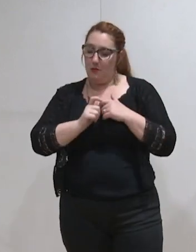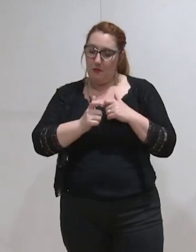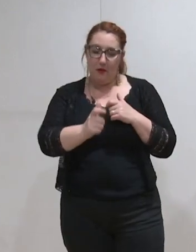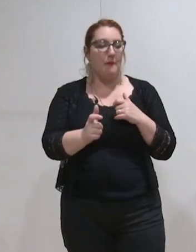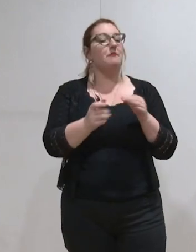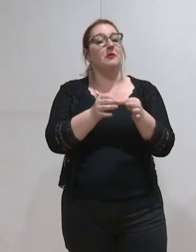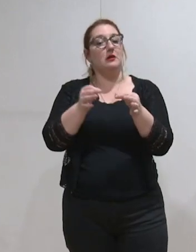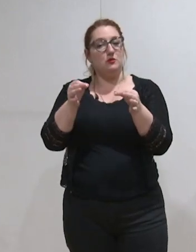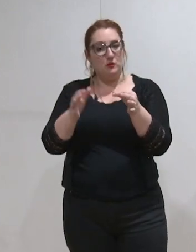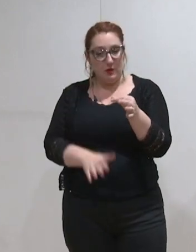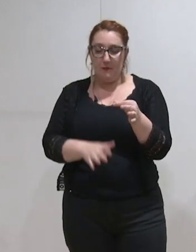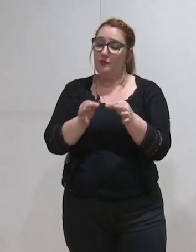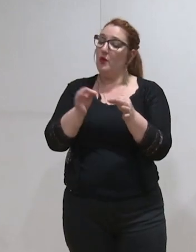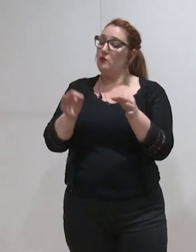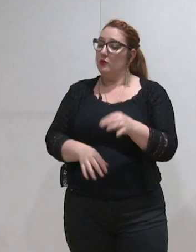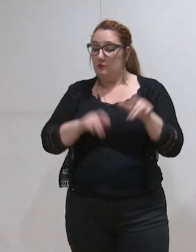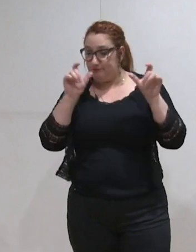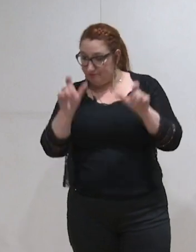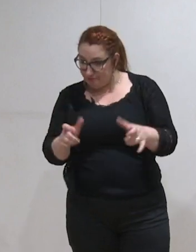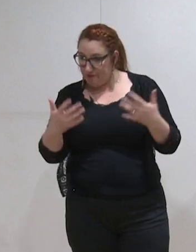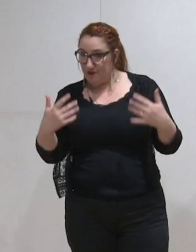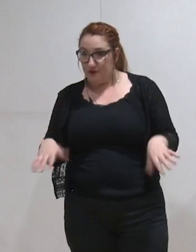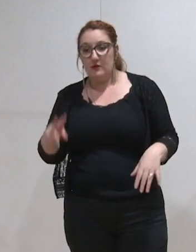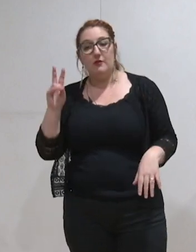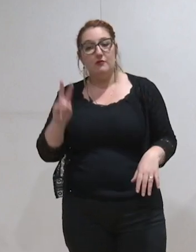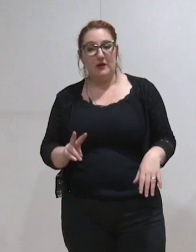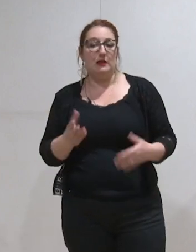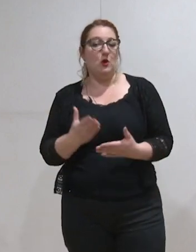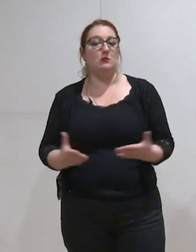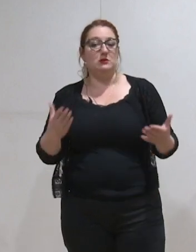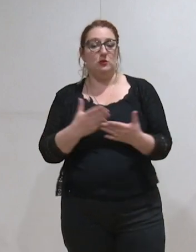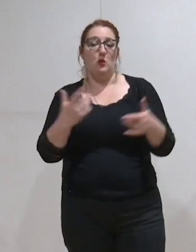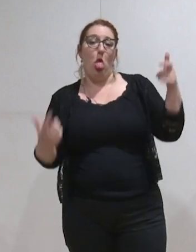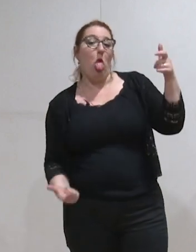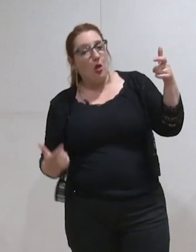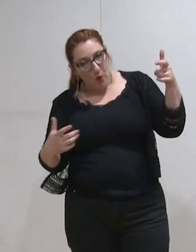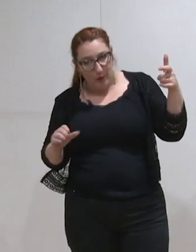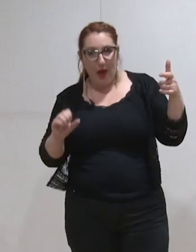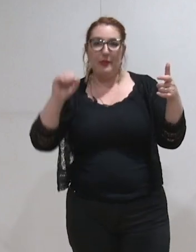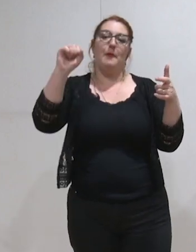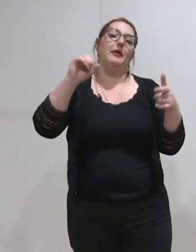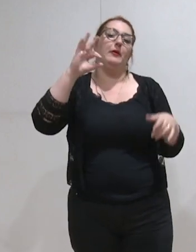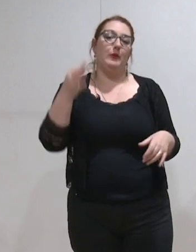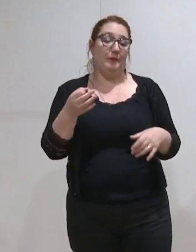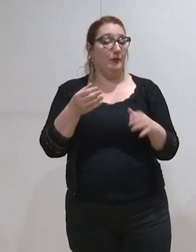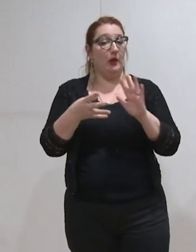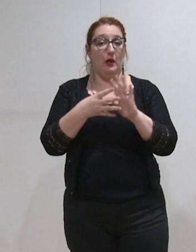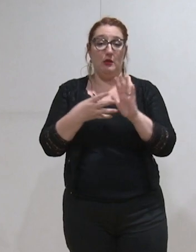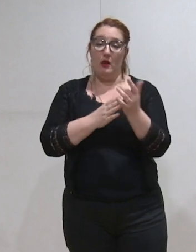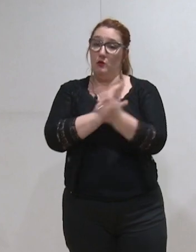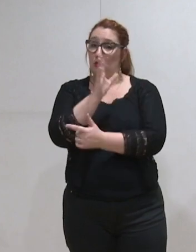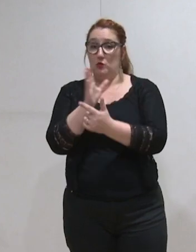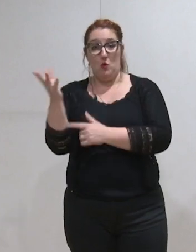on a regardé le résultat et nous avons rattrapé un certain nombre de situations à partir de deux critères qui